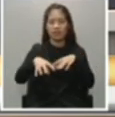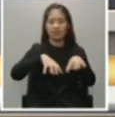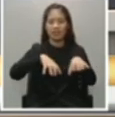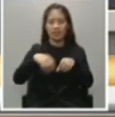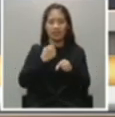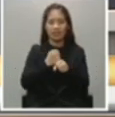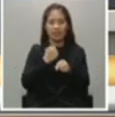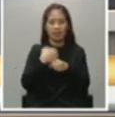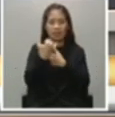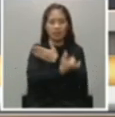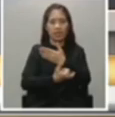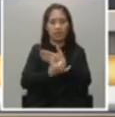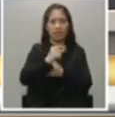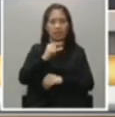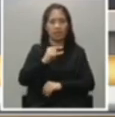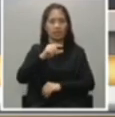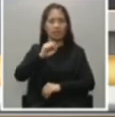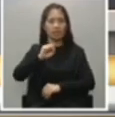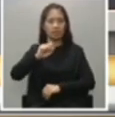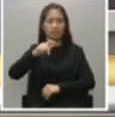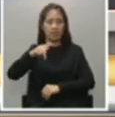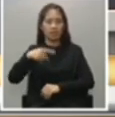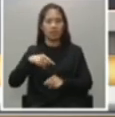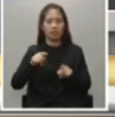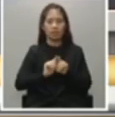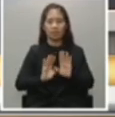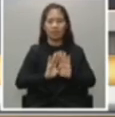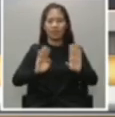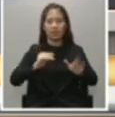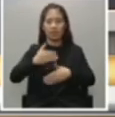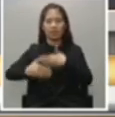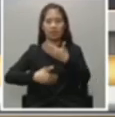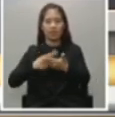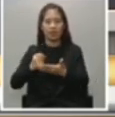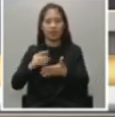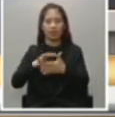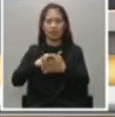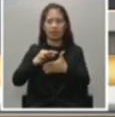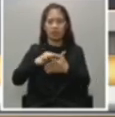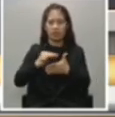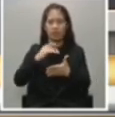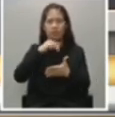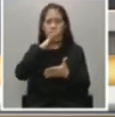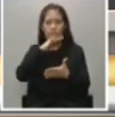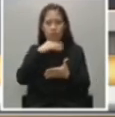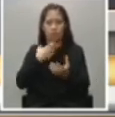ทศที่ได้รับสิทธิ์ GSP กรณีการเปิดตลาดสินค้าสุกรและผลิตภัณฑ์ของไทย